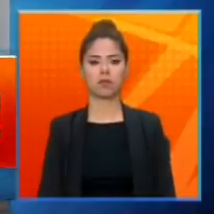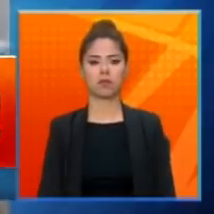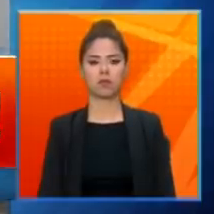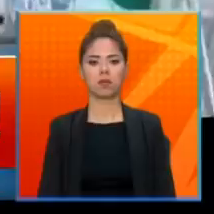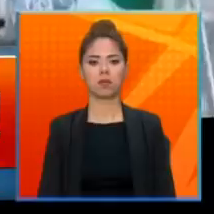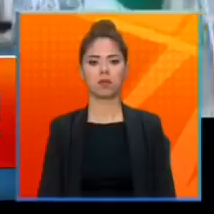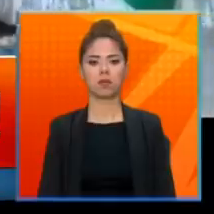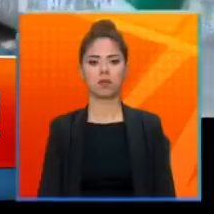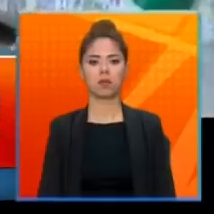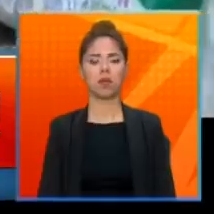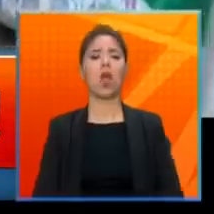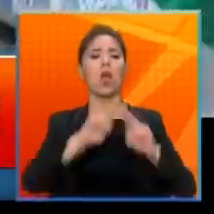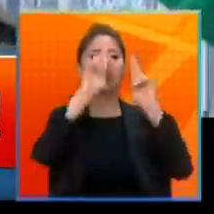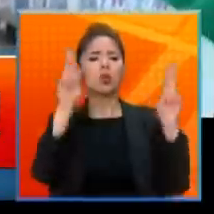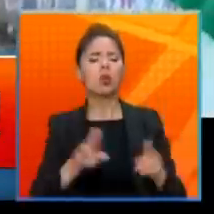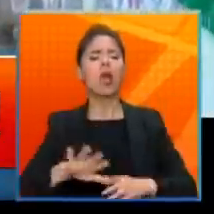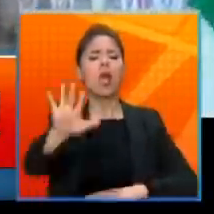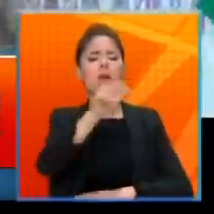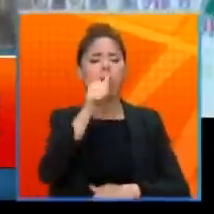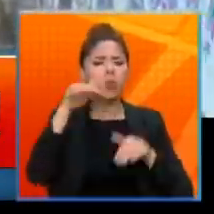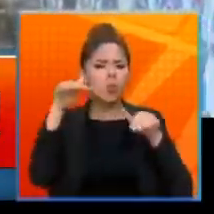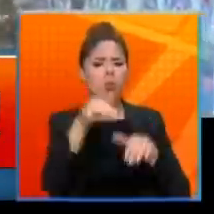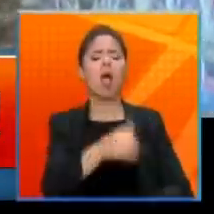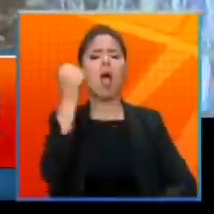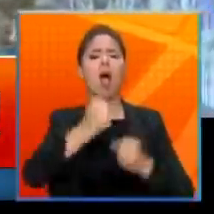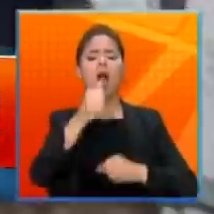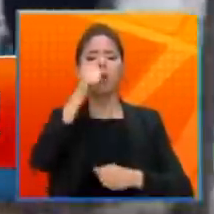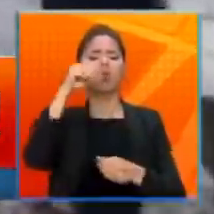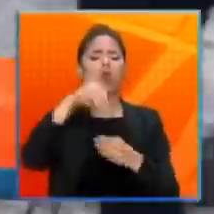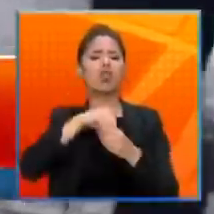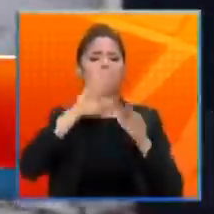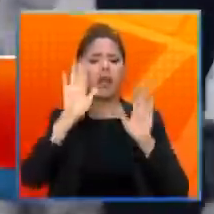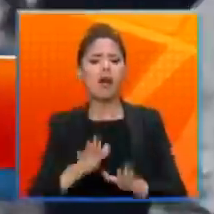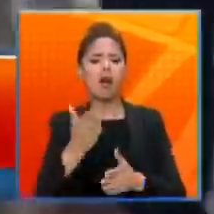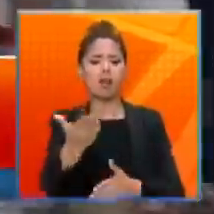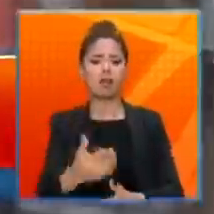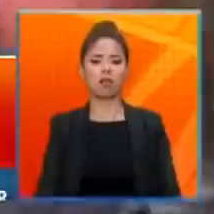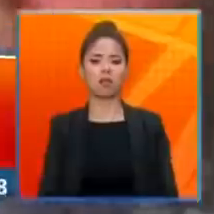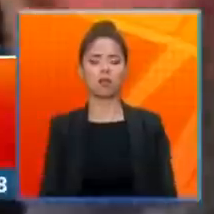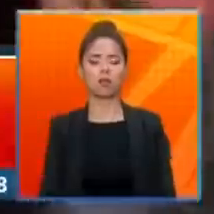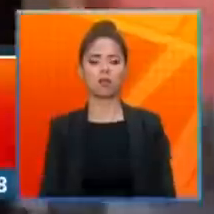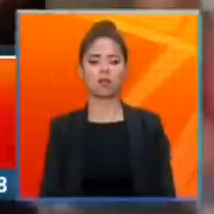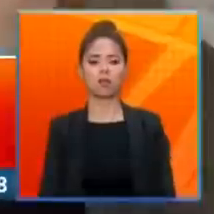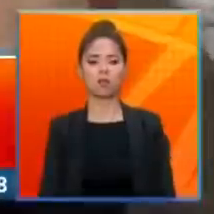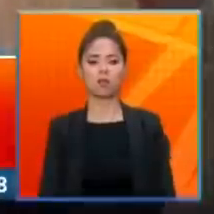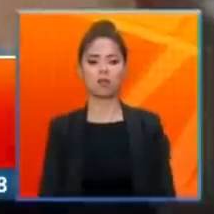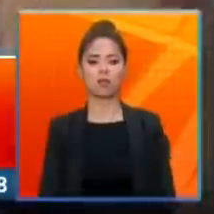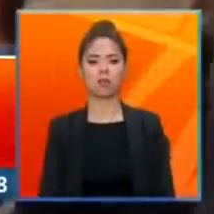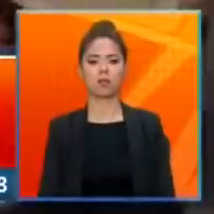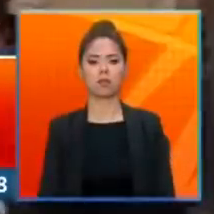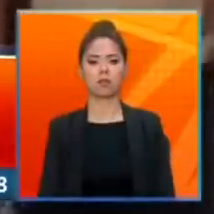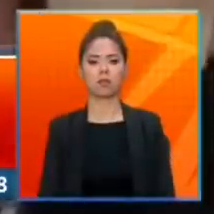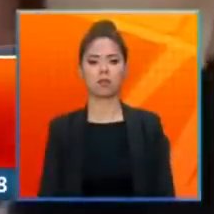Fabrikanın çatısı çöktü. Dükkanları sel bastı, araçlar su içinde kaldı. İnanılmaz bir tıkanıklık